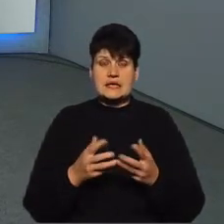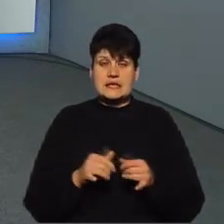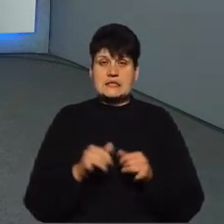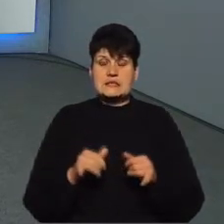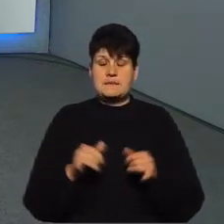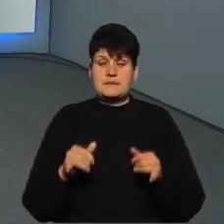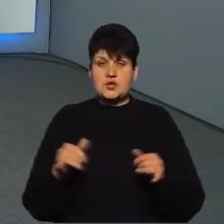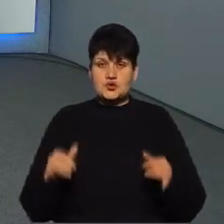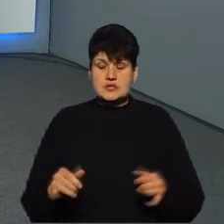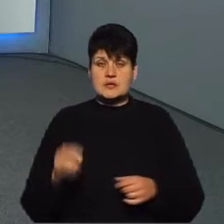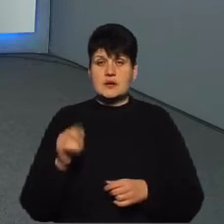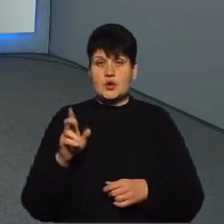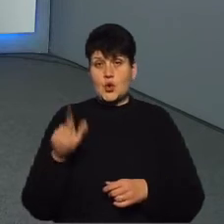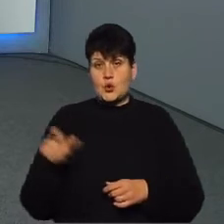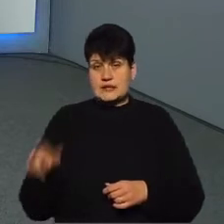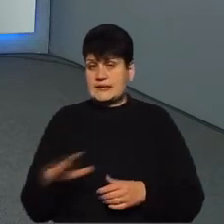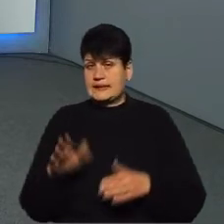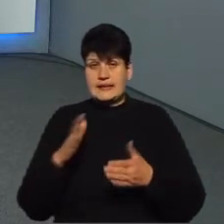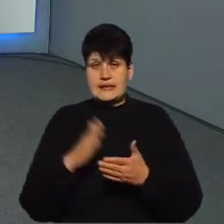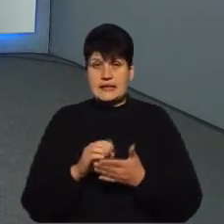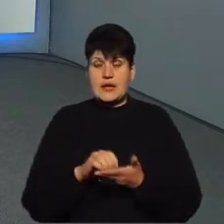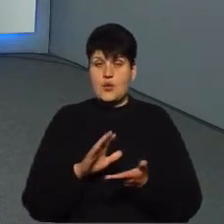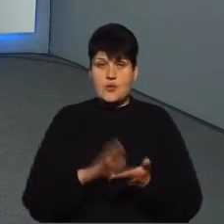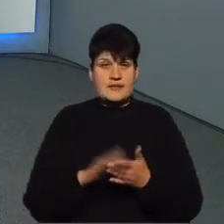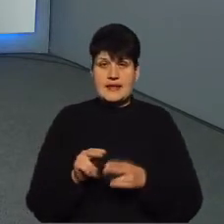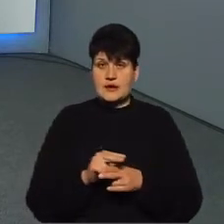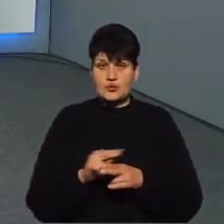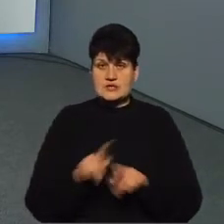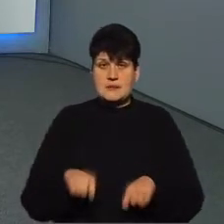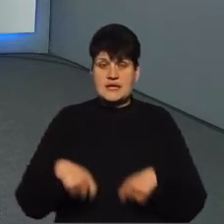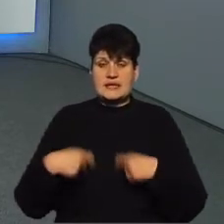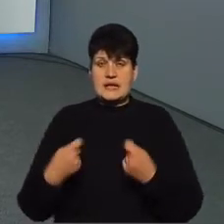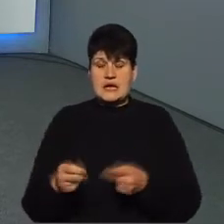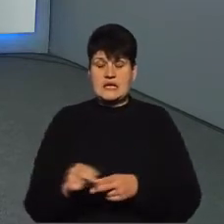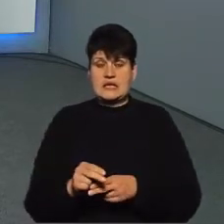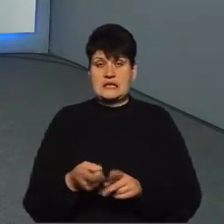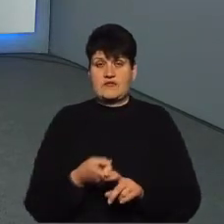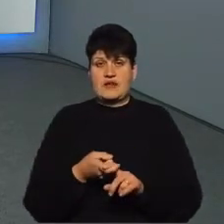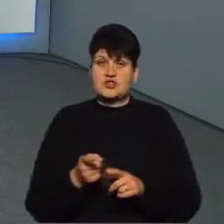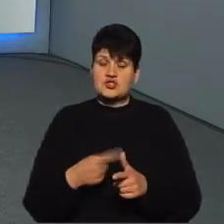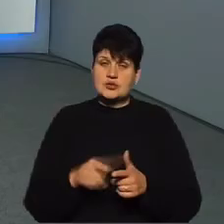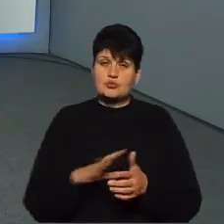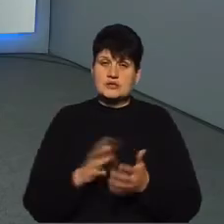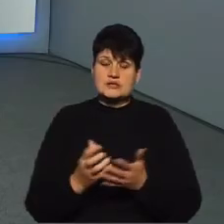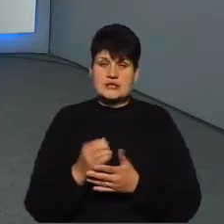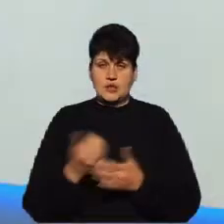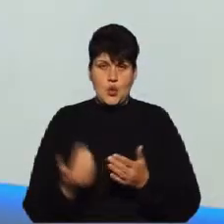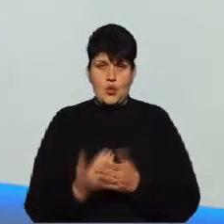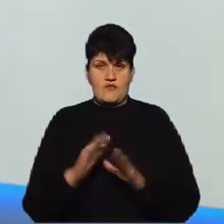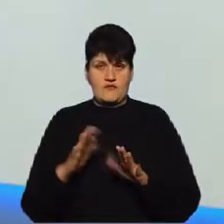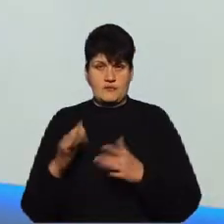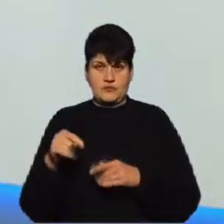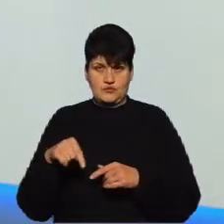яка не знаходиться на обліку, не лікується, передає далі цю інфекцію. Чи були виявлені нові випадки цього року,